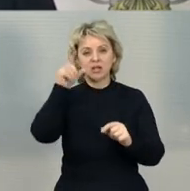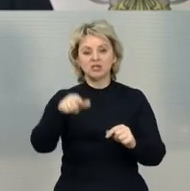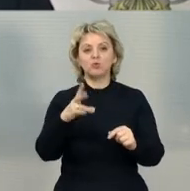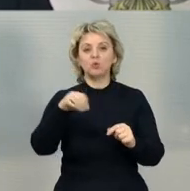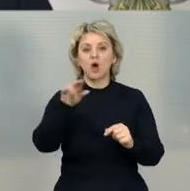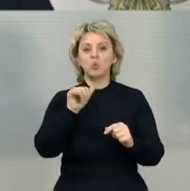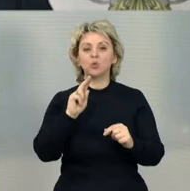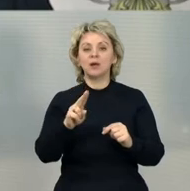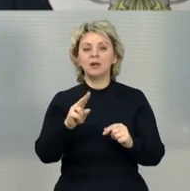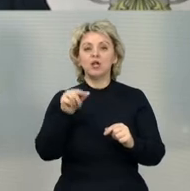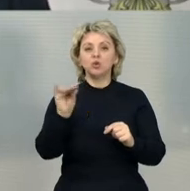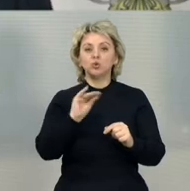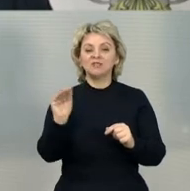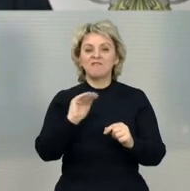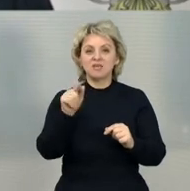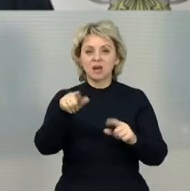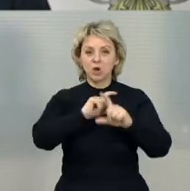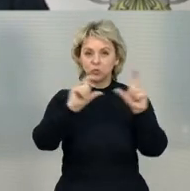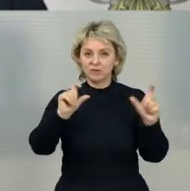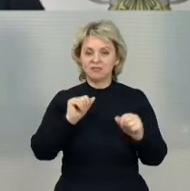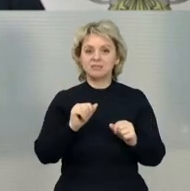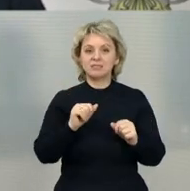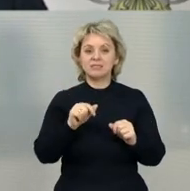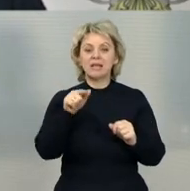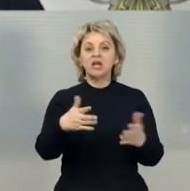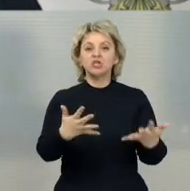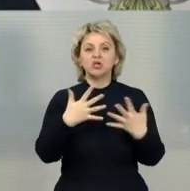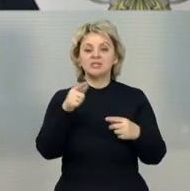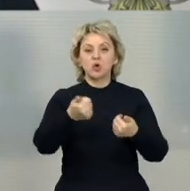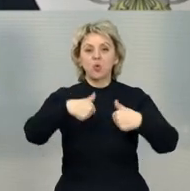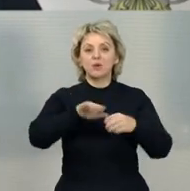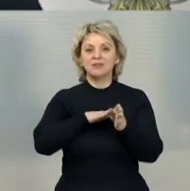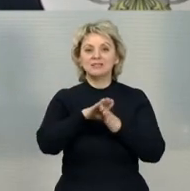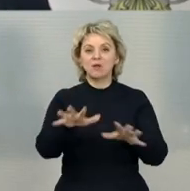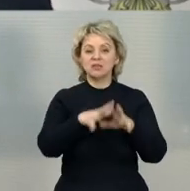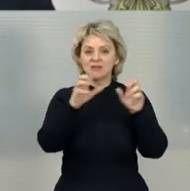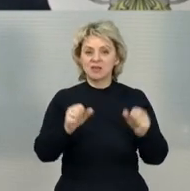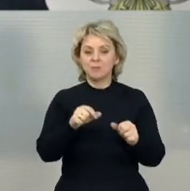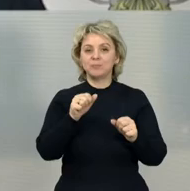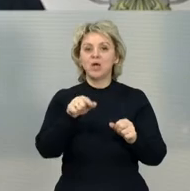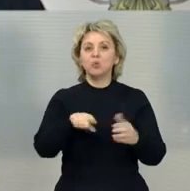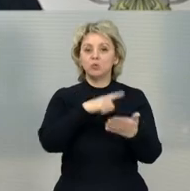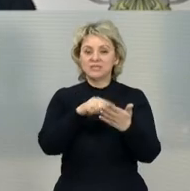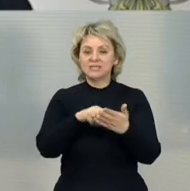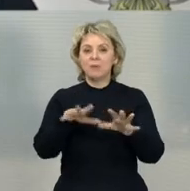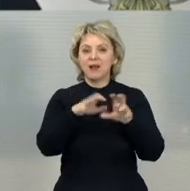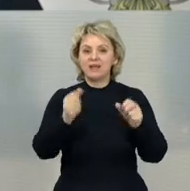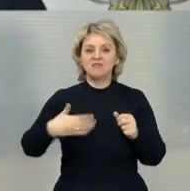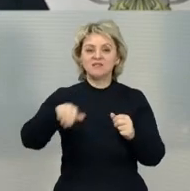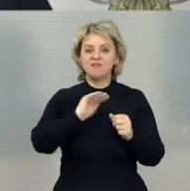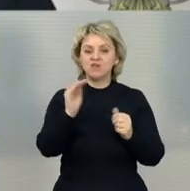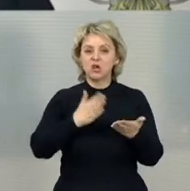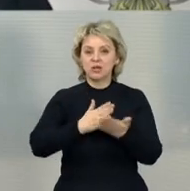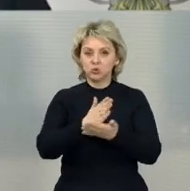наук, Южный федеральный университет, естественно, органы исполнительной власти, муниципальные, все